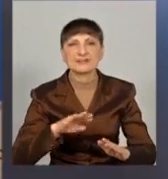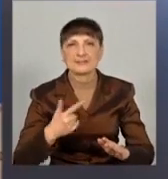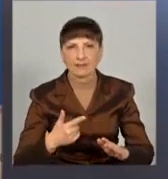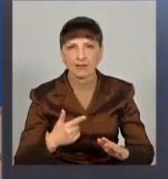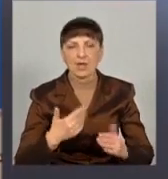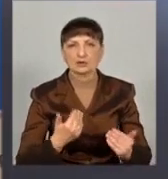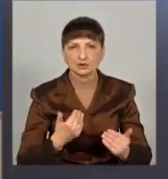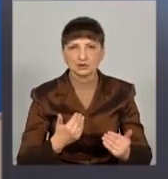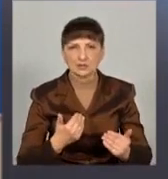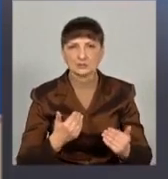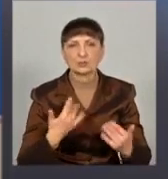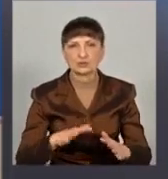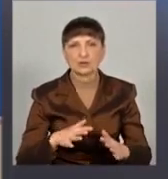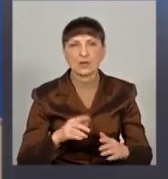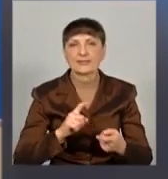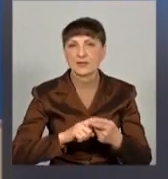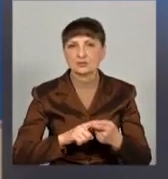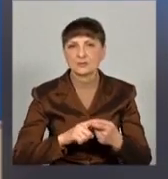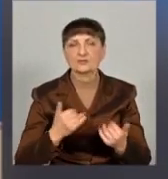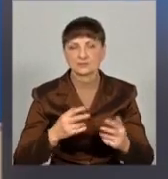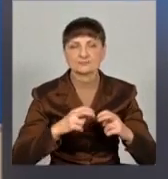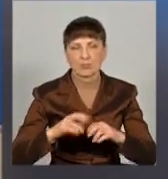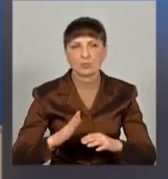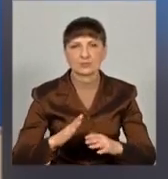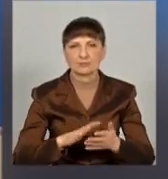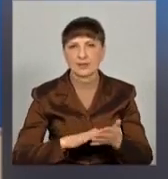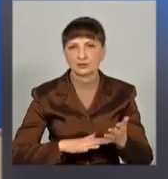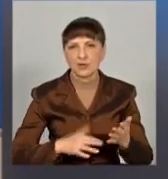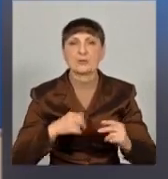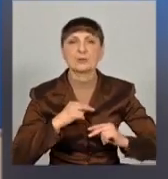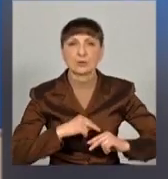на револьверной основе находятся в данной системе. Поэтому эту работу они проводят.